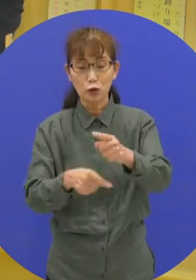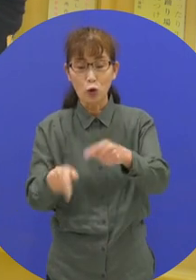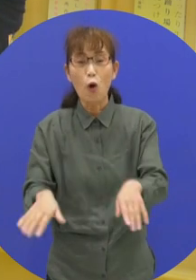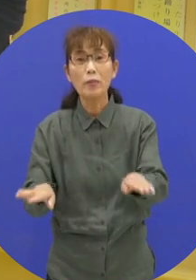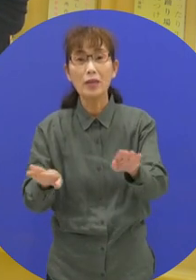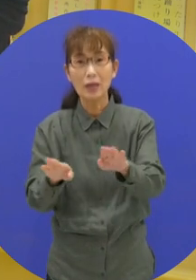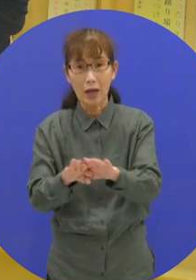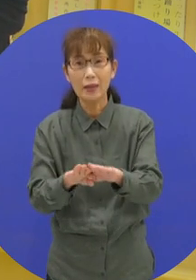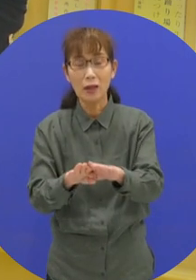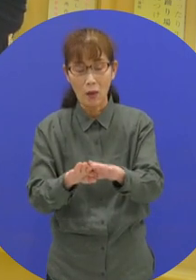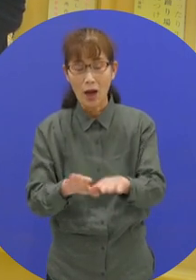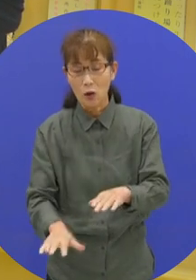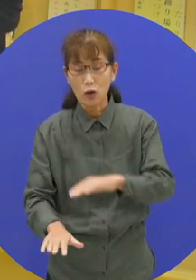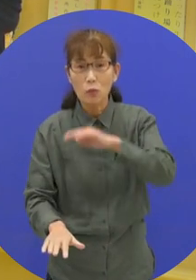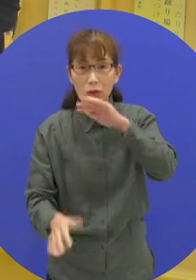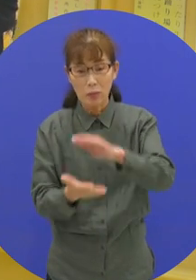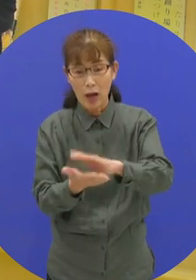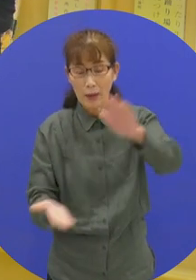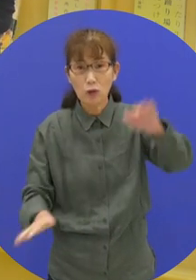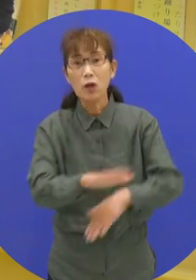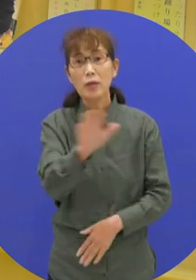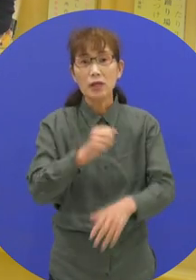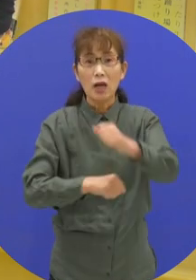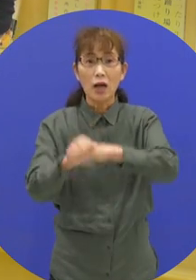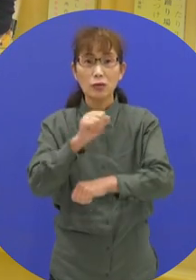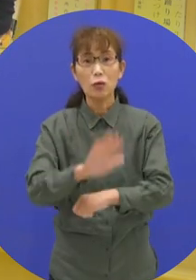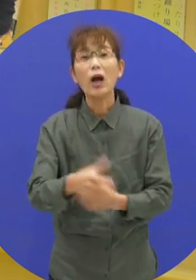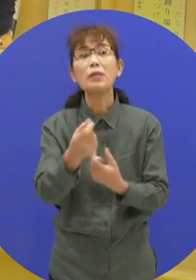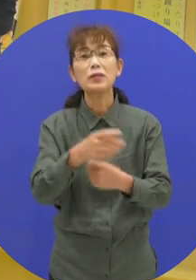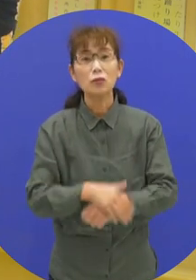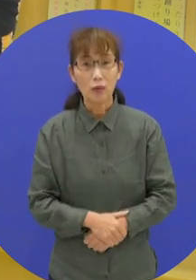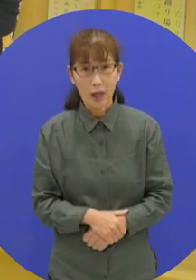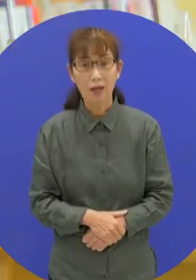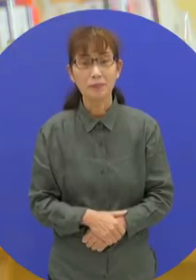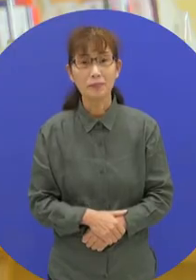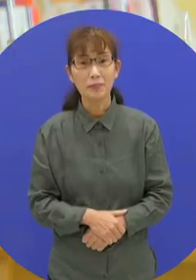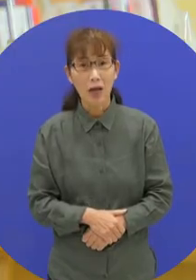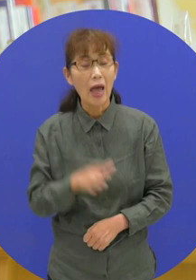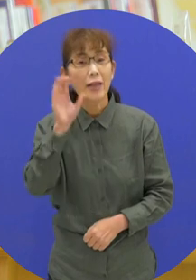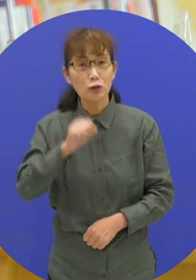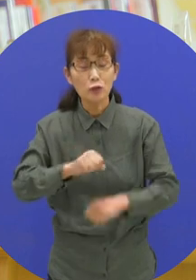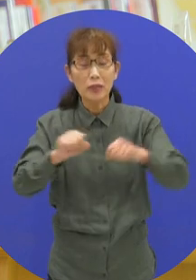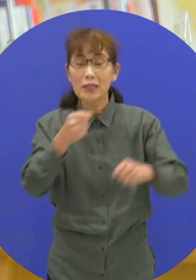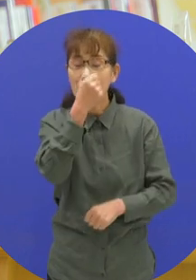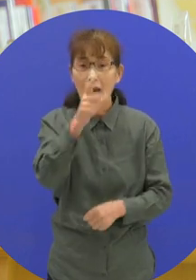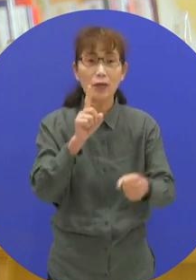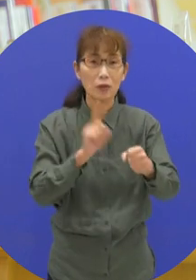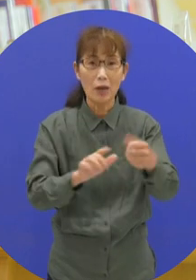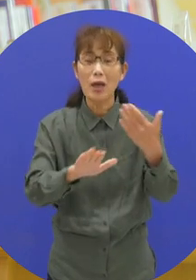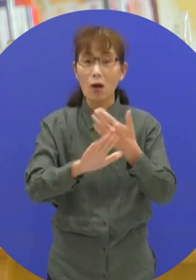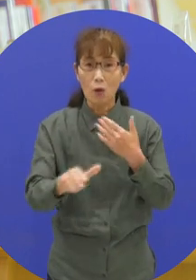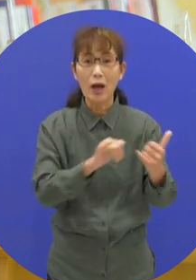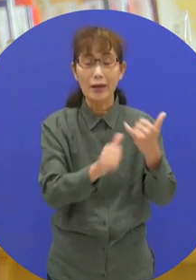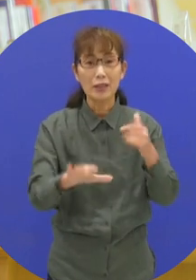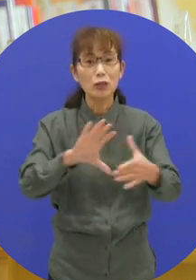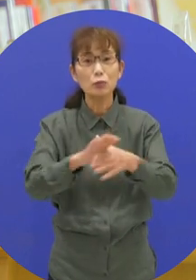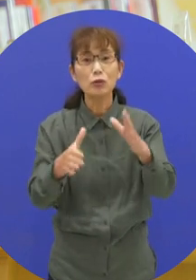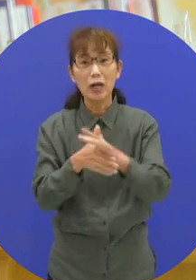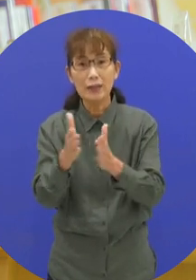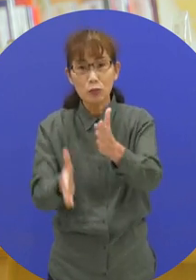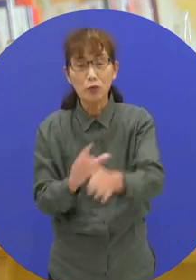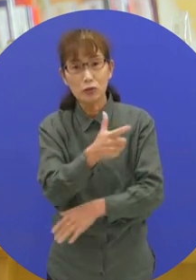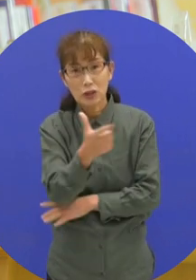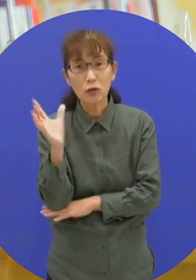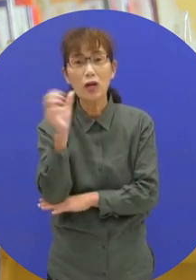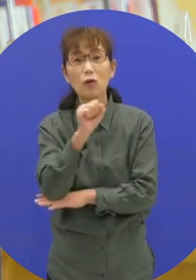公民館では幅広い世代を対象とした取り組みが行われていますよね。 趣味や生きがいづくりをはじめ歴史、文化、ス